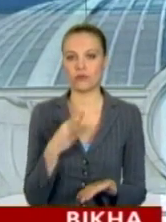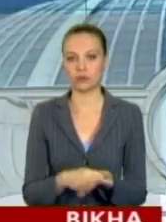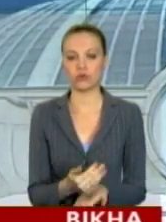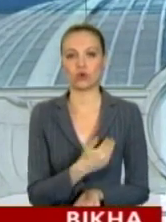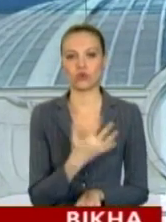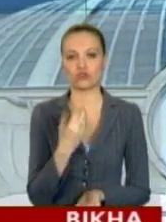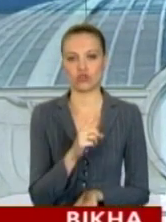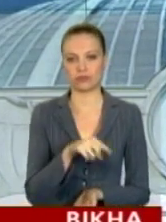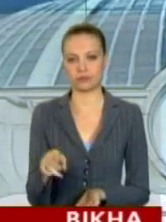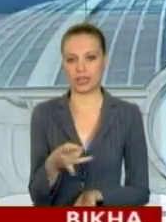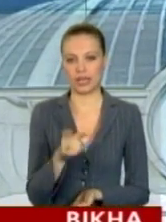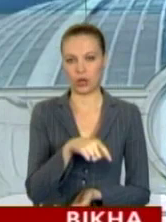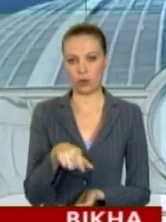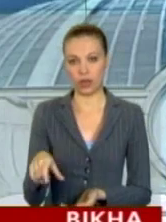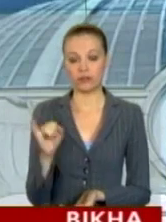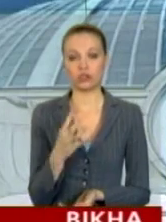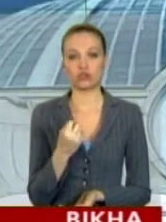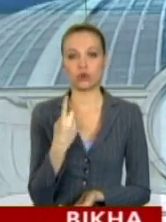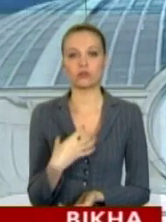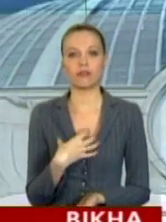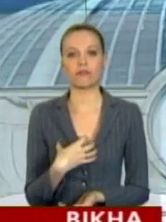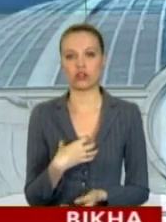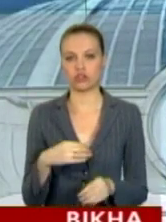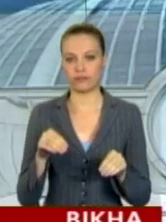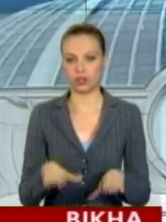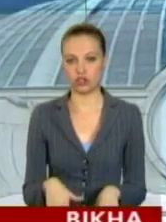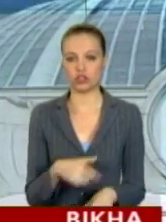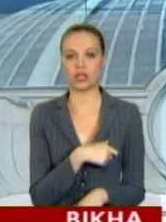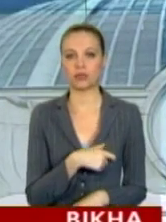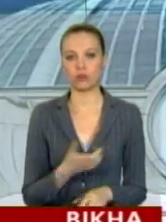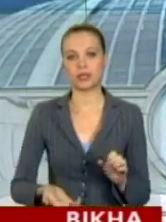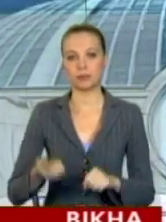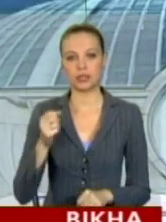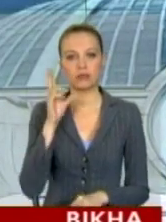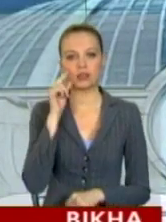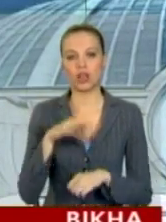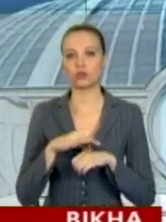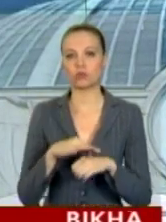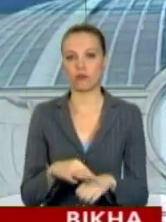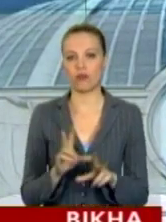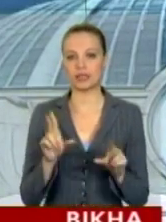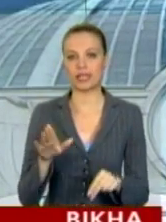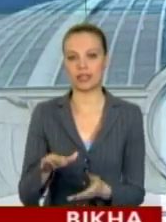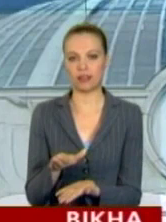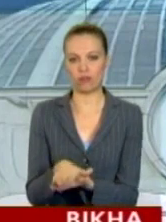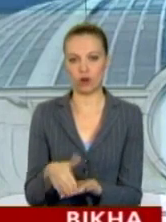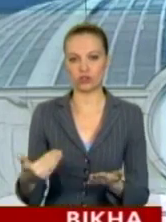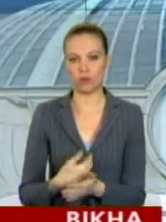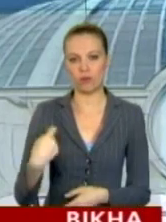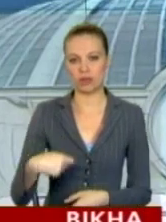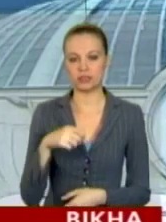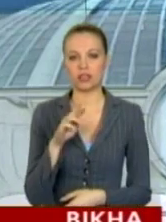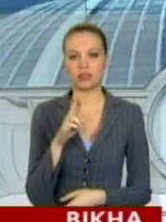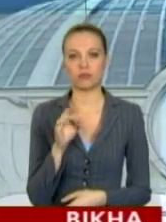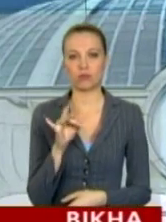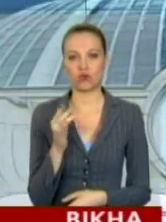хочуть іще кількох регіоналів. І ще одне важливе градне рішення. Депутати підтримали дату проведення інавгурації нового президента Петра